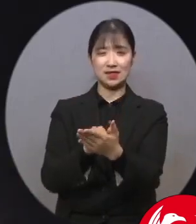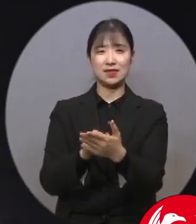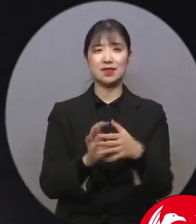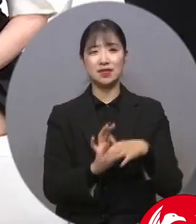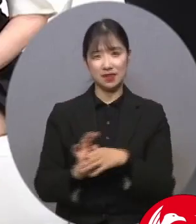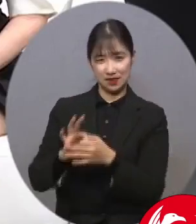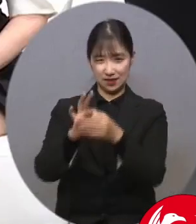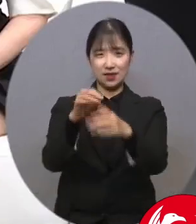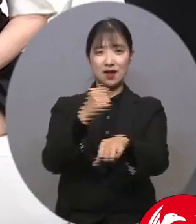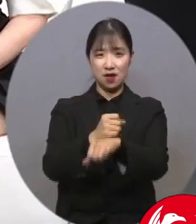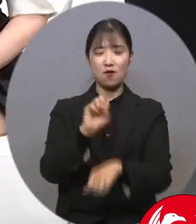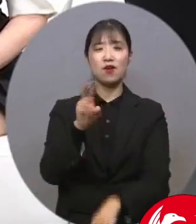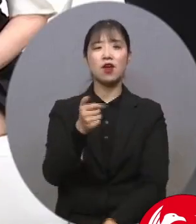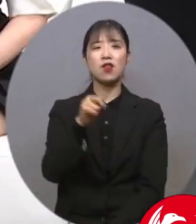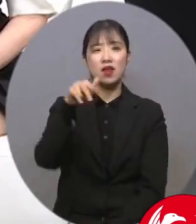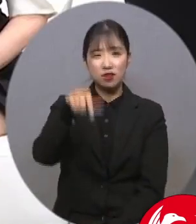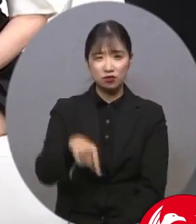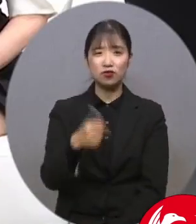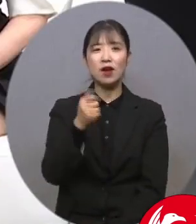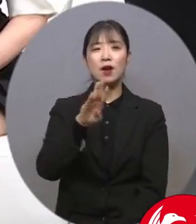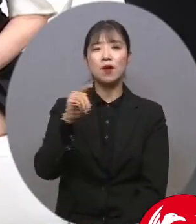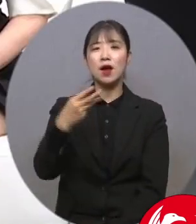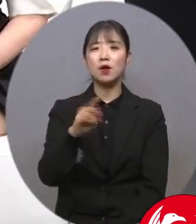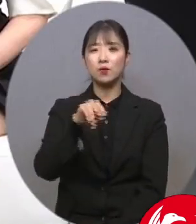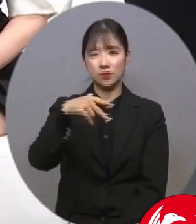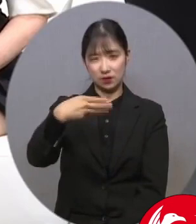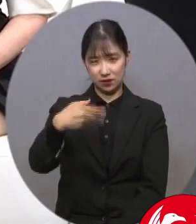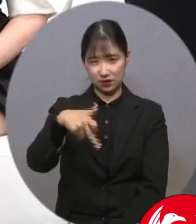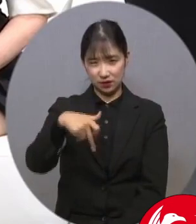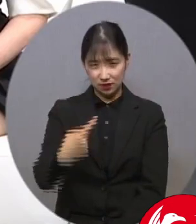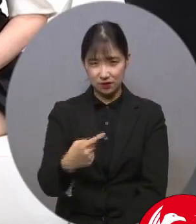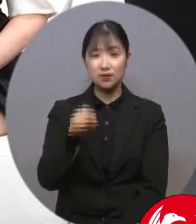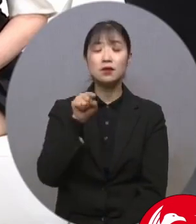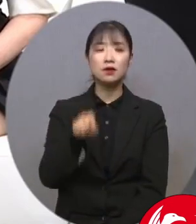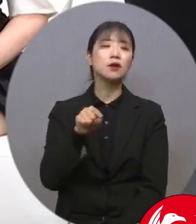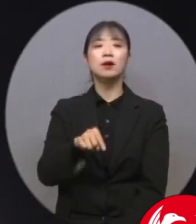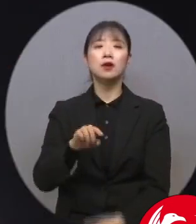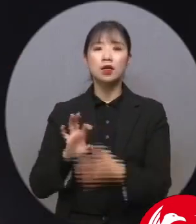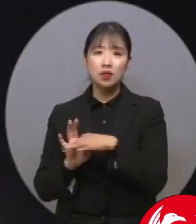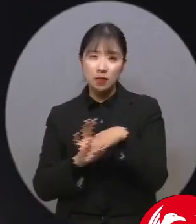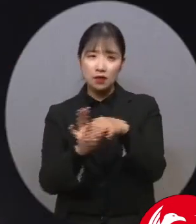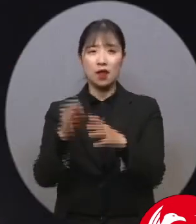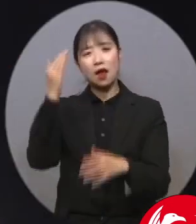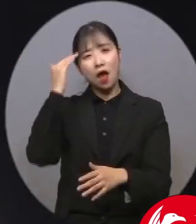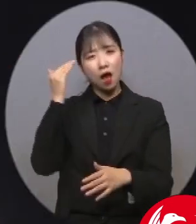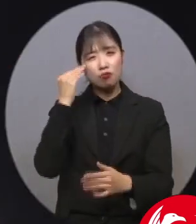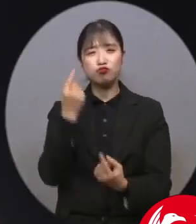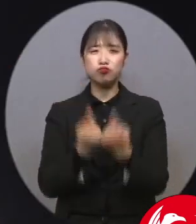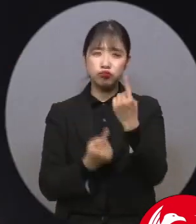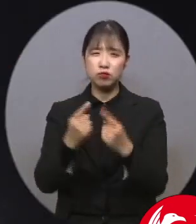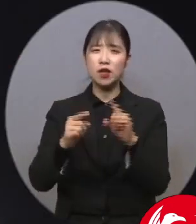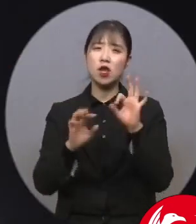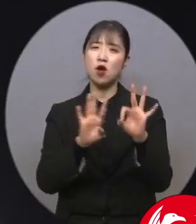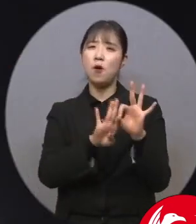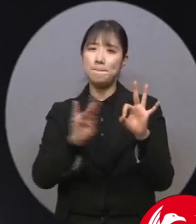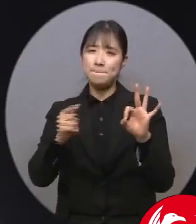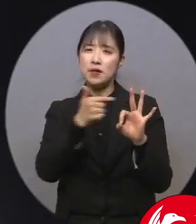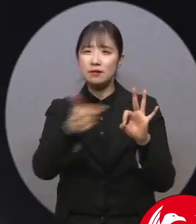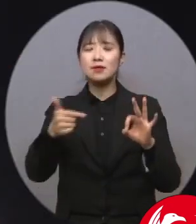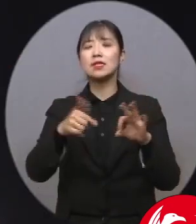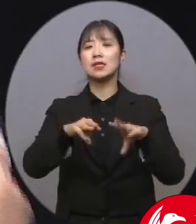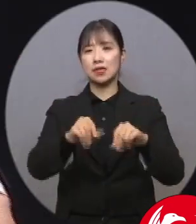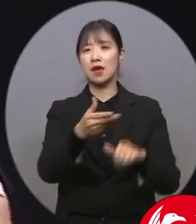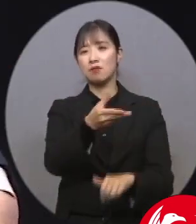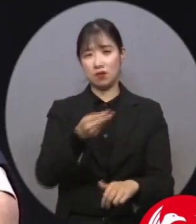해안선. 저 연해주 하버버스커. 어? 거기 자루미노. 그 연해주 일대 우리나라보다 한 10배 큰 땅을